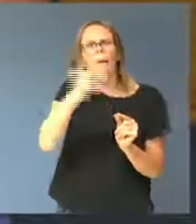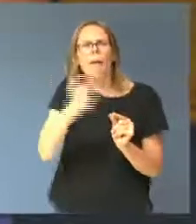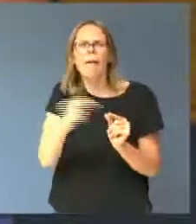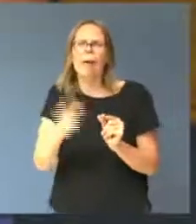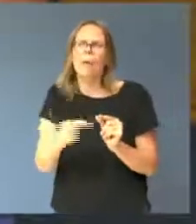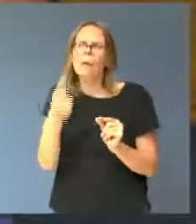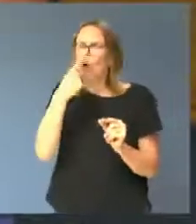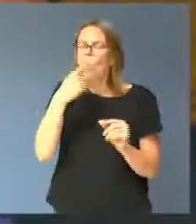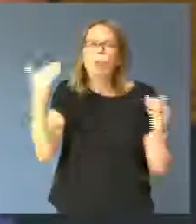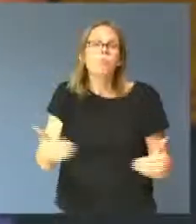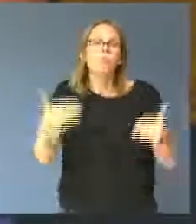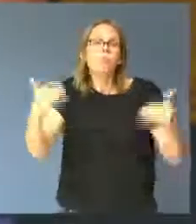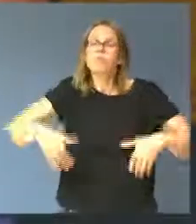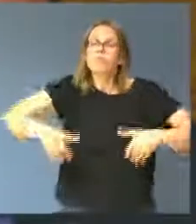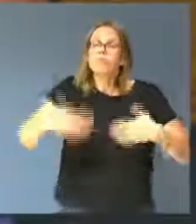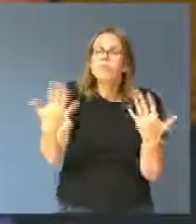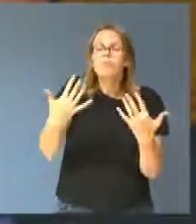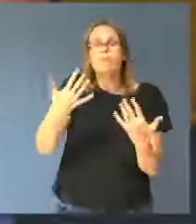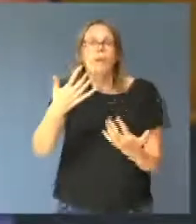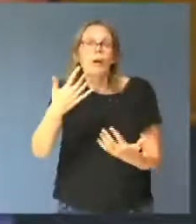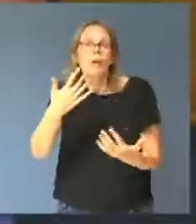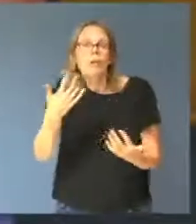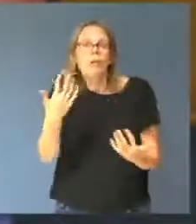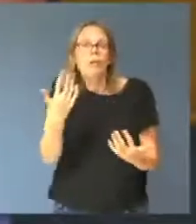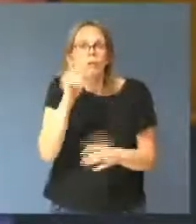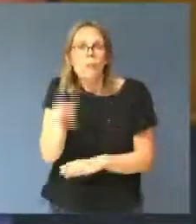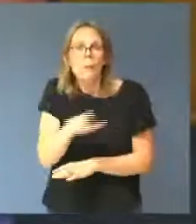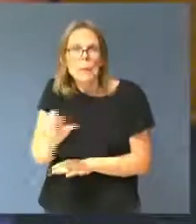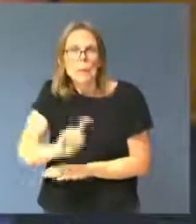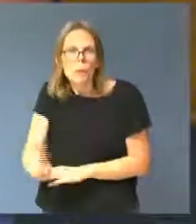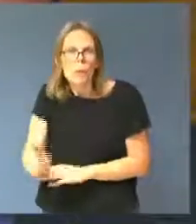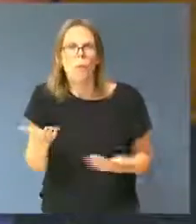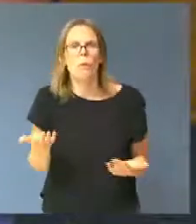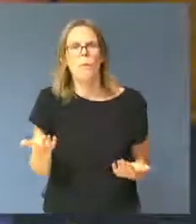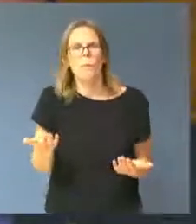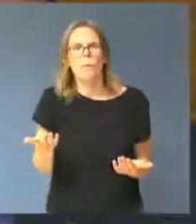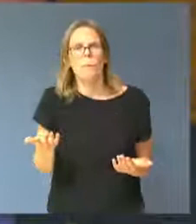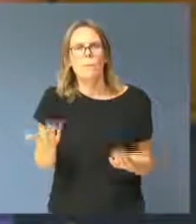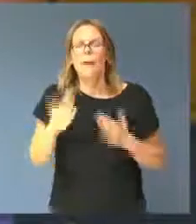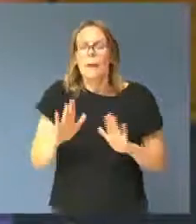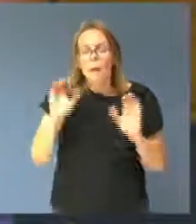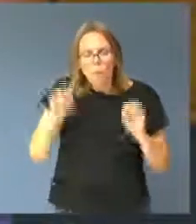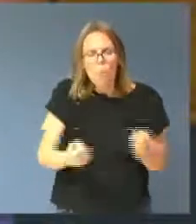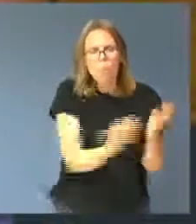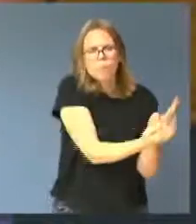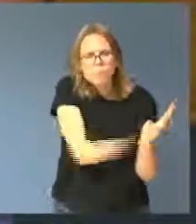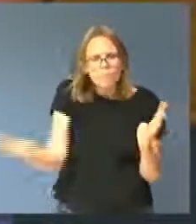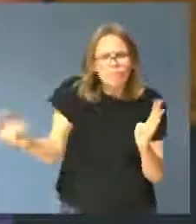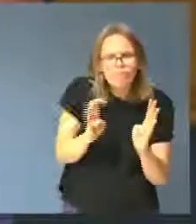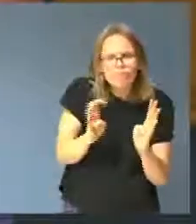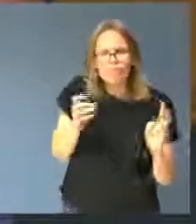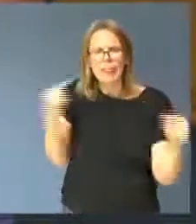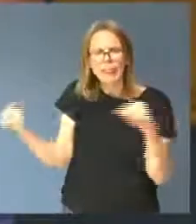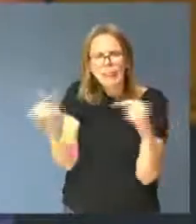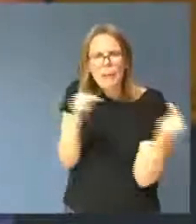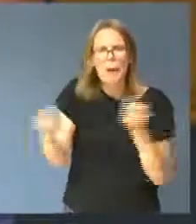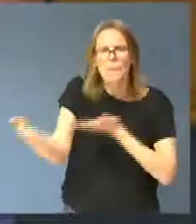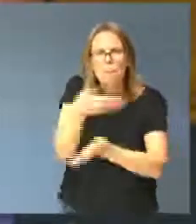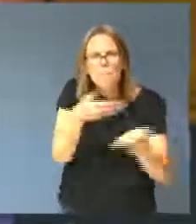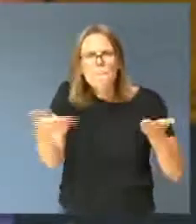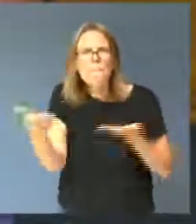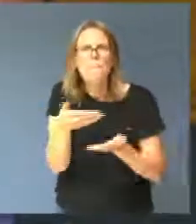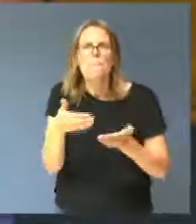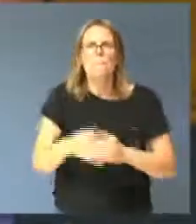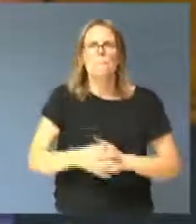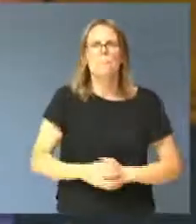Mais est-ce que l'on continue dans cette même direction? Mettons autour de la table et faisons un débat. Où je suis rassuré, c'est